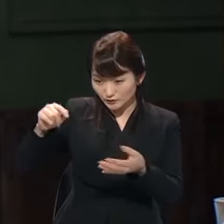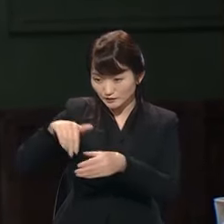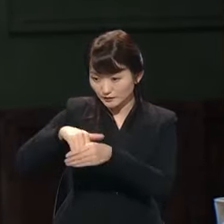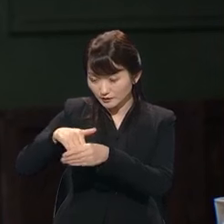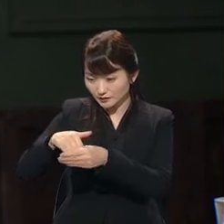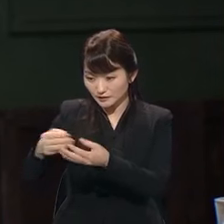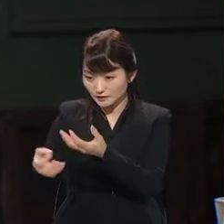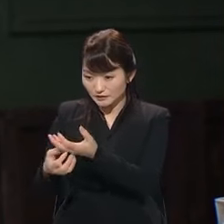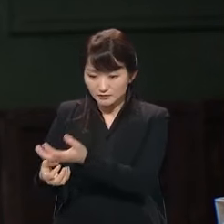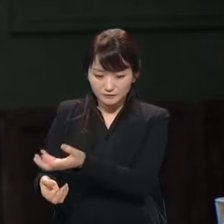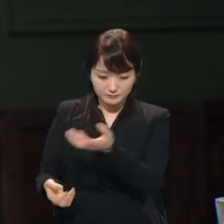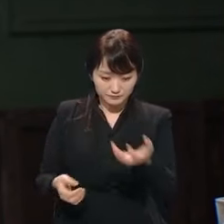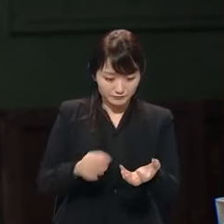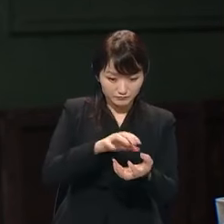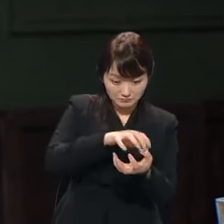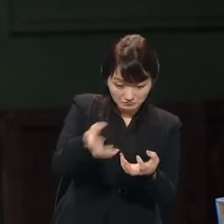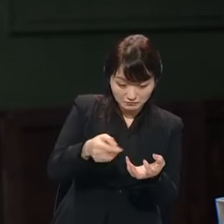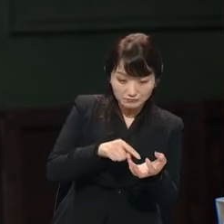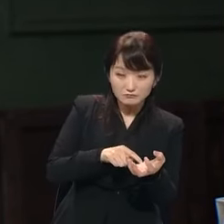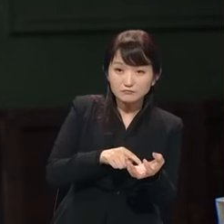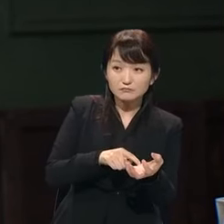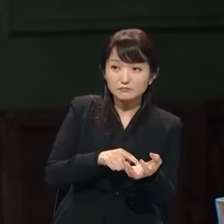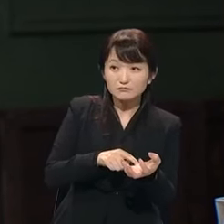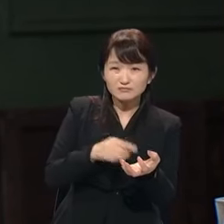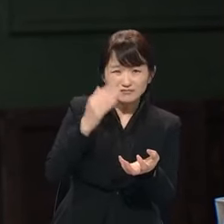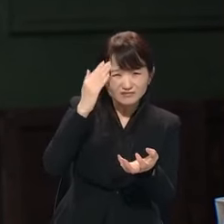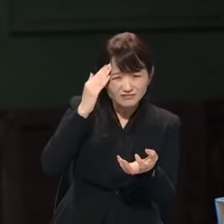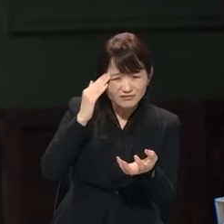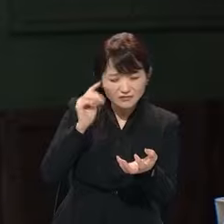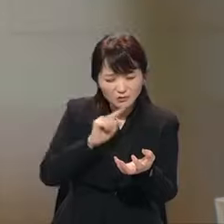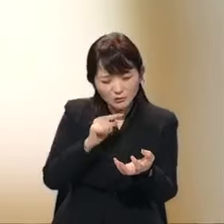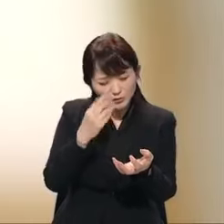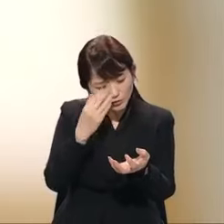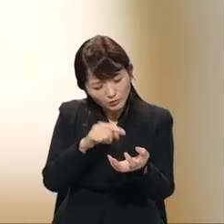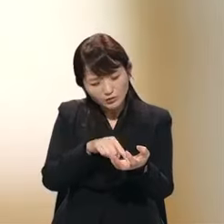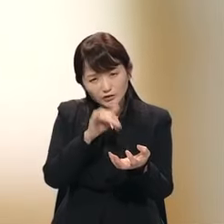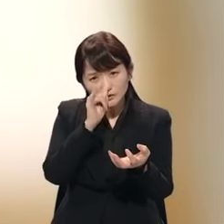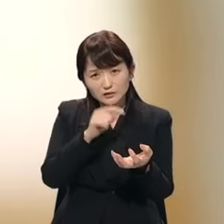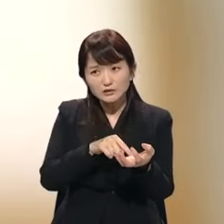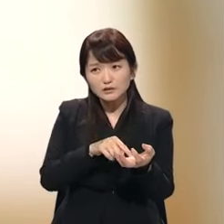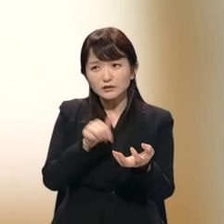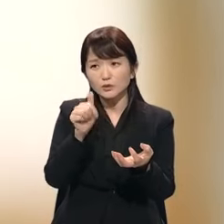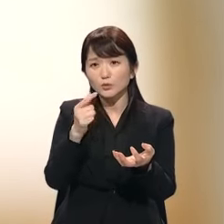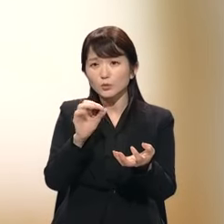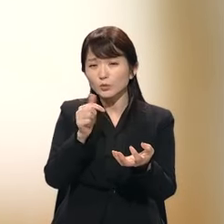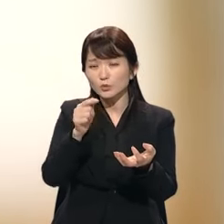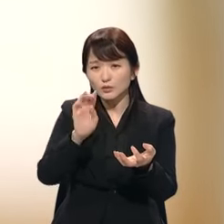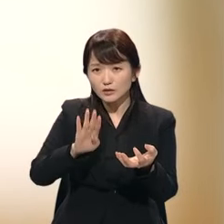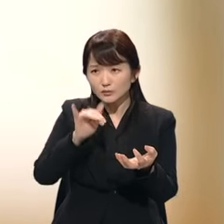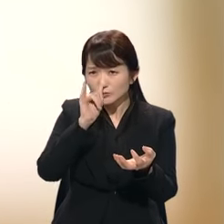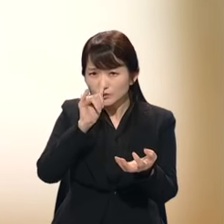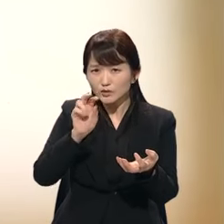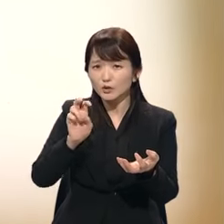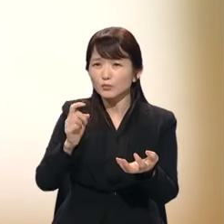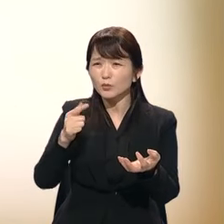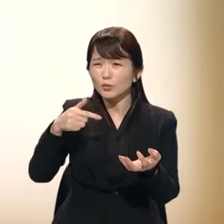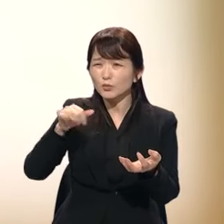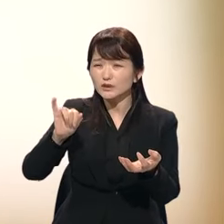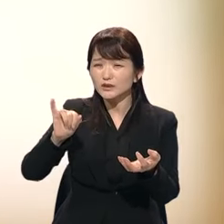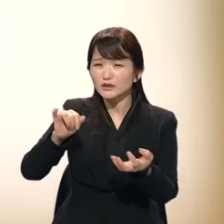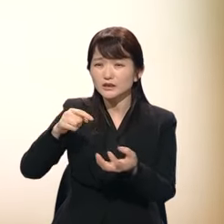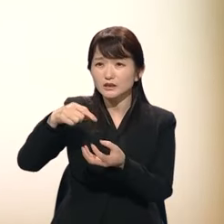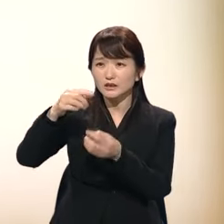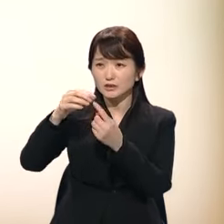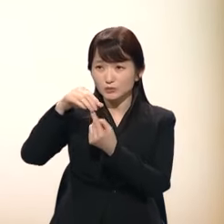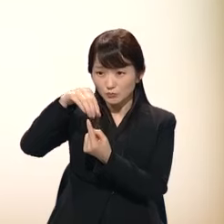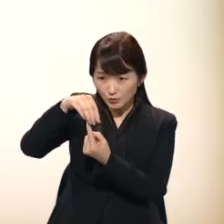이제 뚜껑을 열었고요. 된장찌개 안에 뭐 검은색 뭔가가 보이긴 했는데 홍합일 수도 있고 뭐 목이버섯인가 보다 약간 이런 식으로 생각을